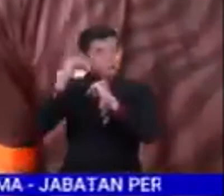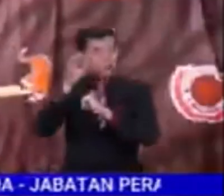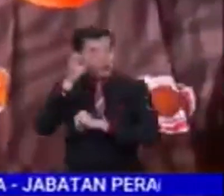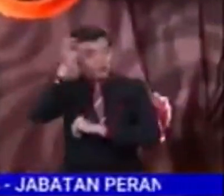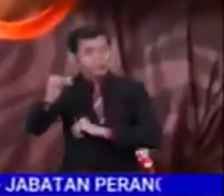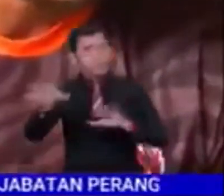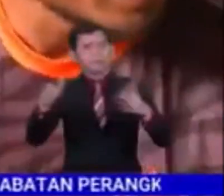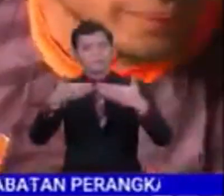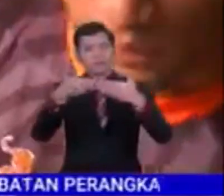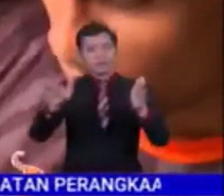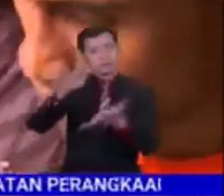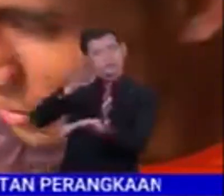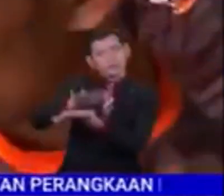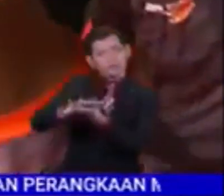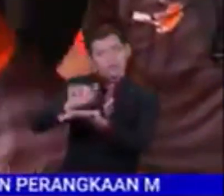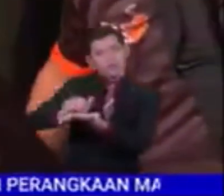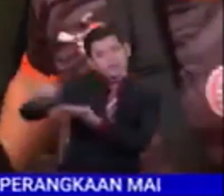apabila besar nanti